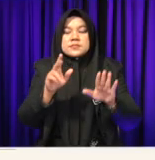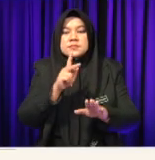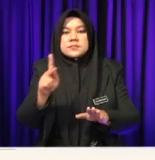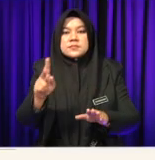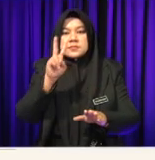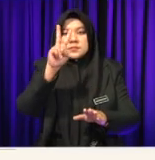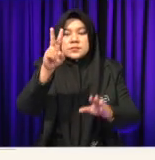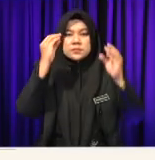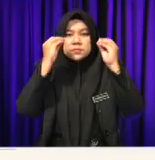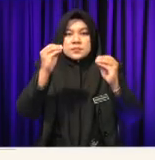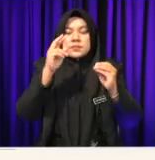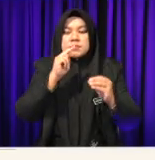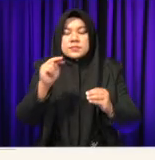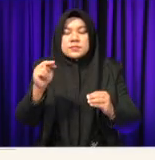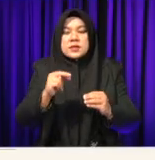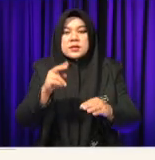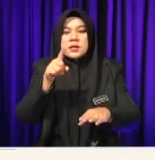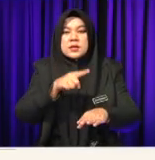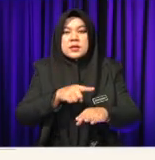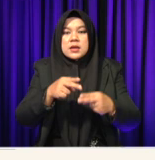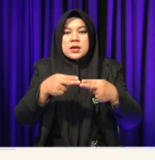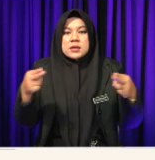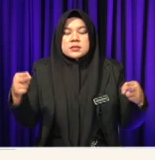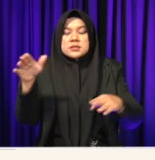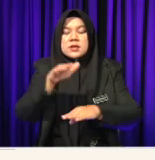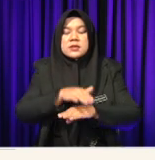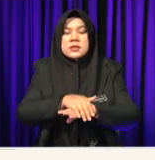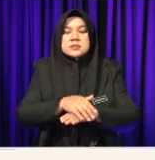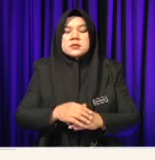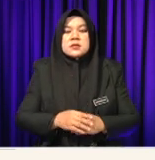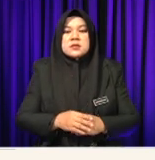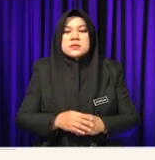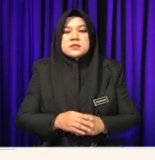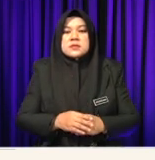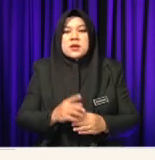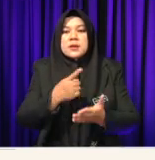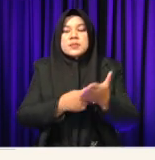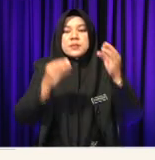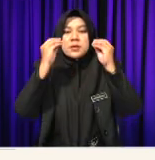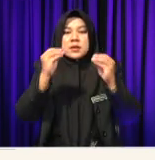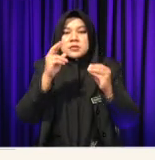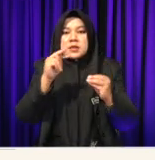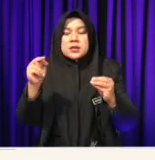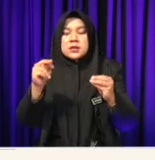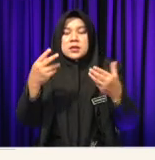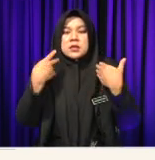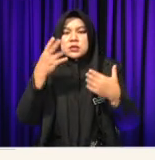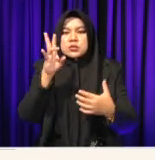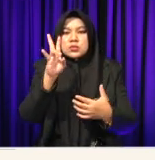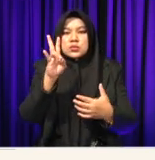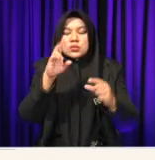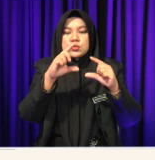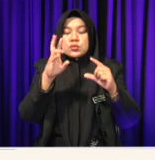dua pengajaran daripada hadis di atas apa pengajaran yang anak-anak murid dapat ambil daripada Tujuh